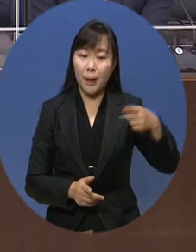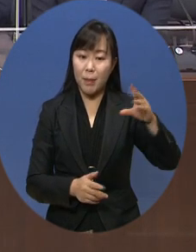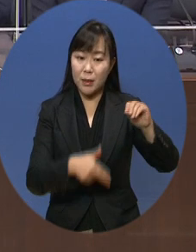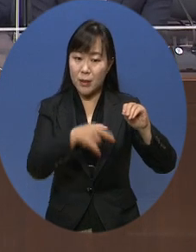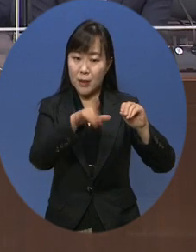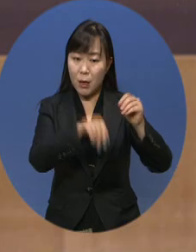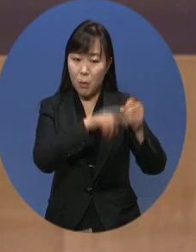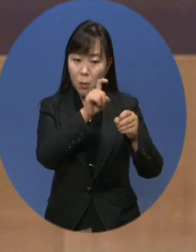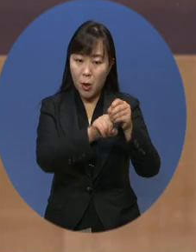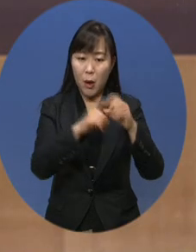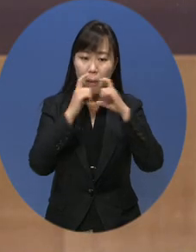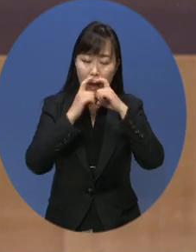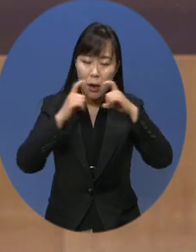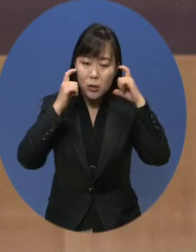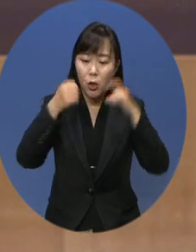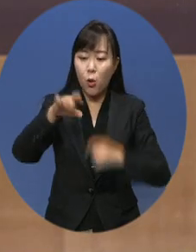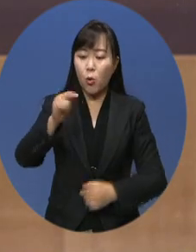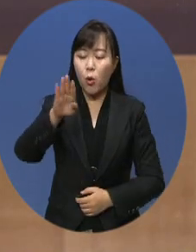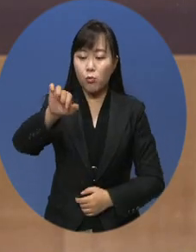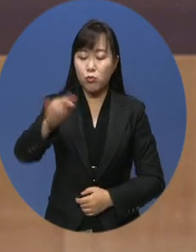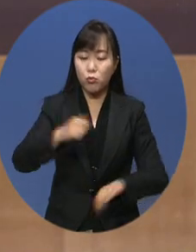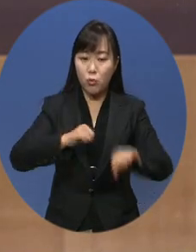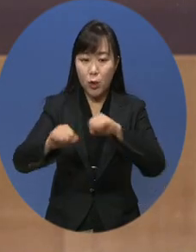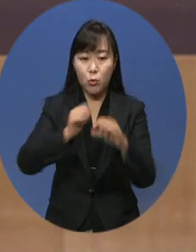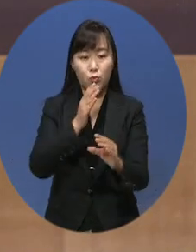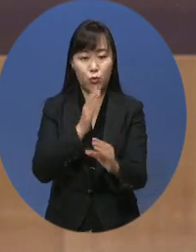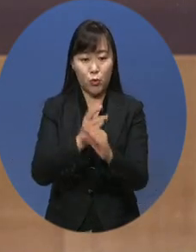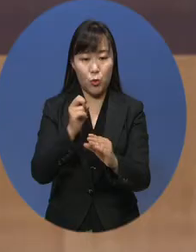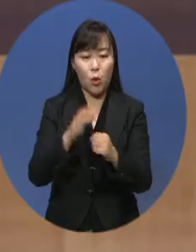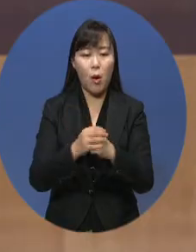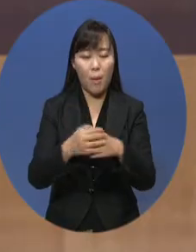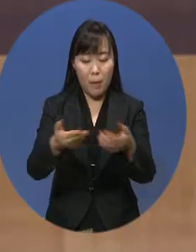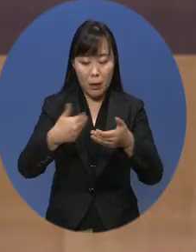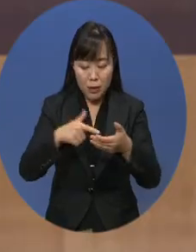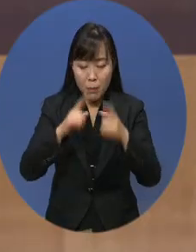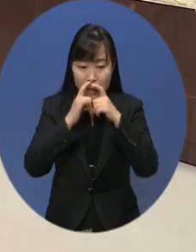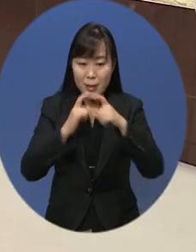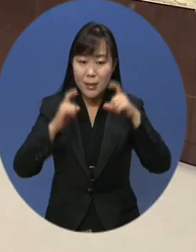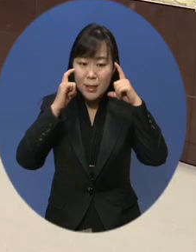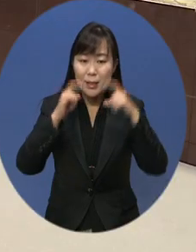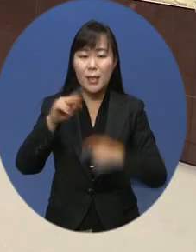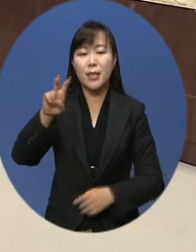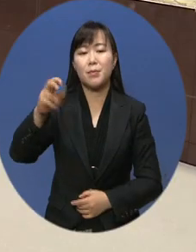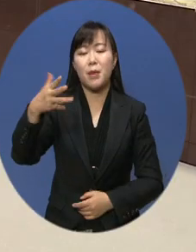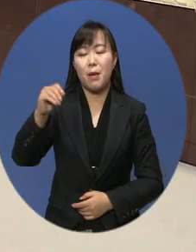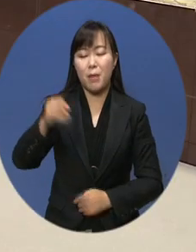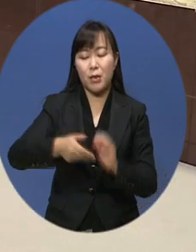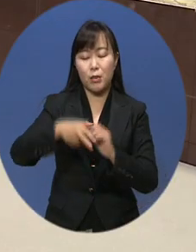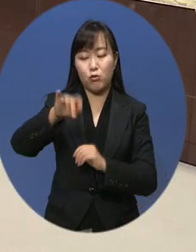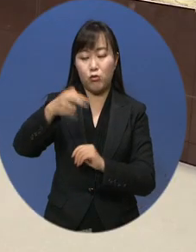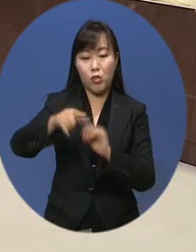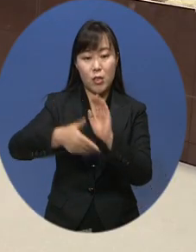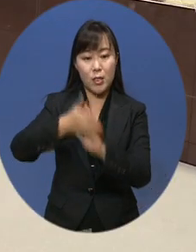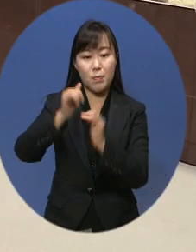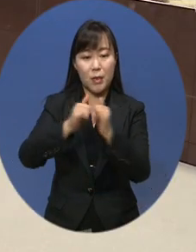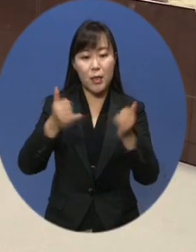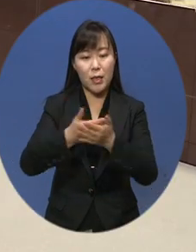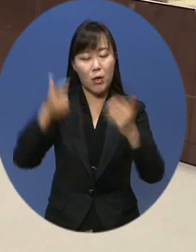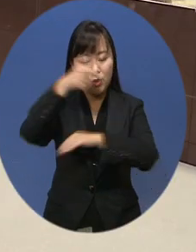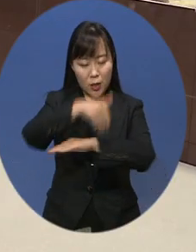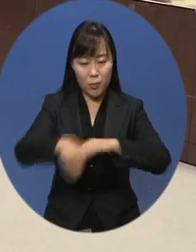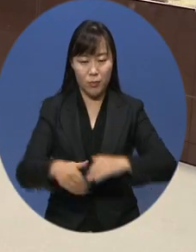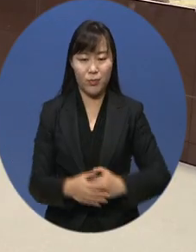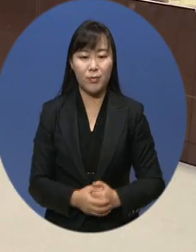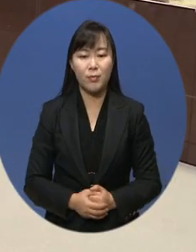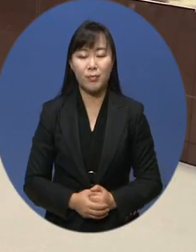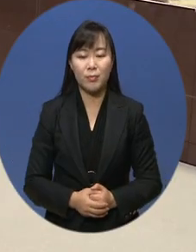장을 목표로 마스크 권분 운동을 추진하고 있으며 기부받은 마스크를 28만 순천 시민에게 나눠줄